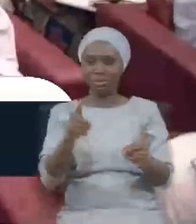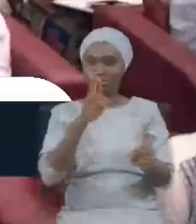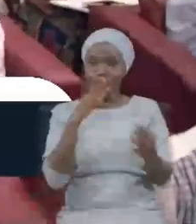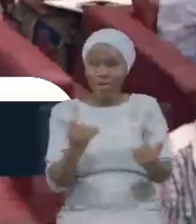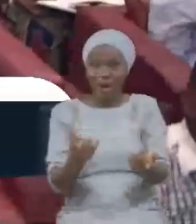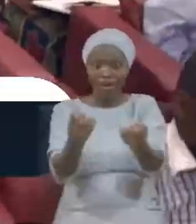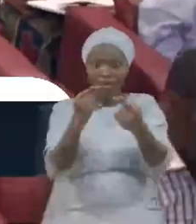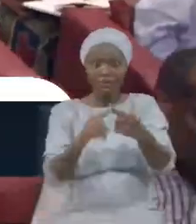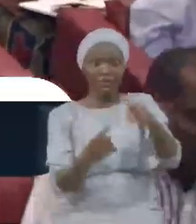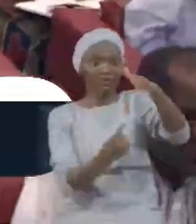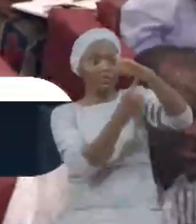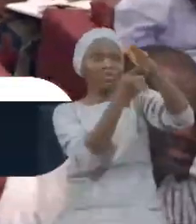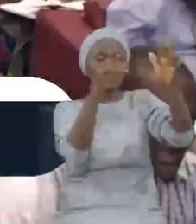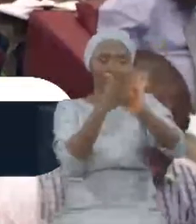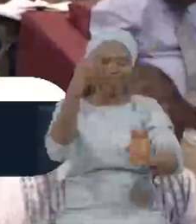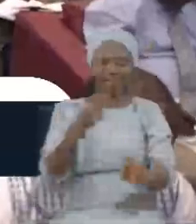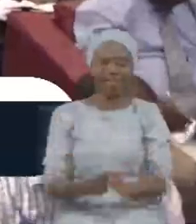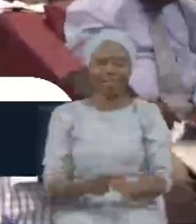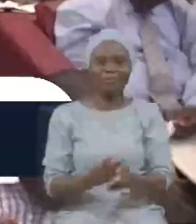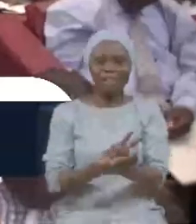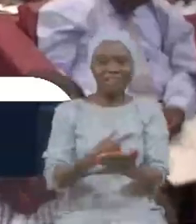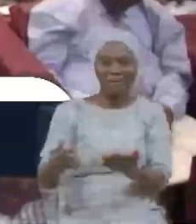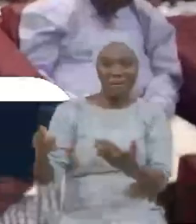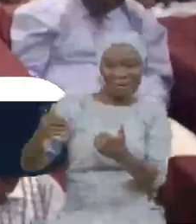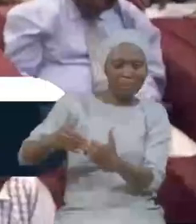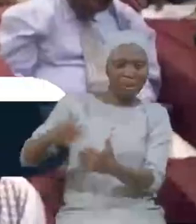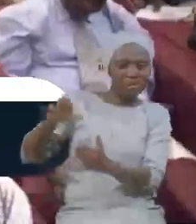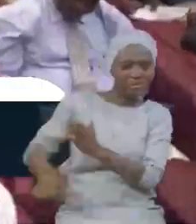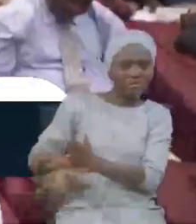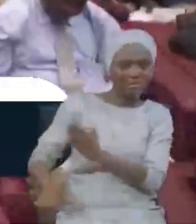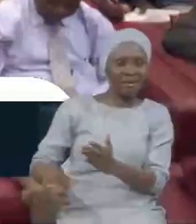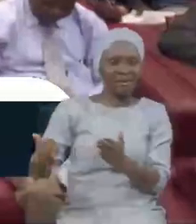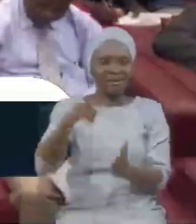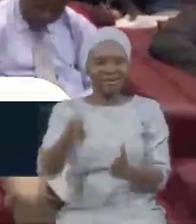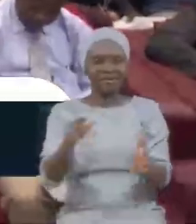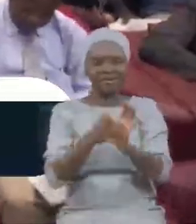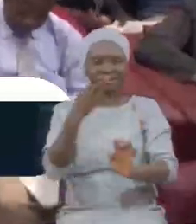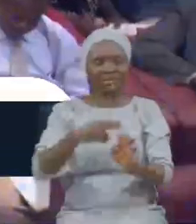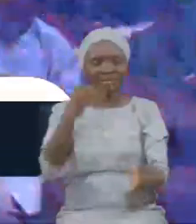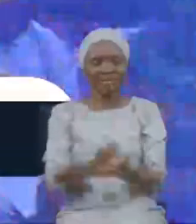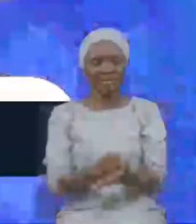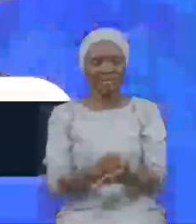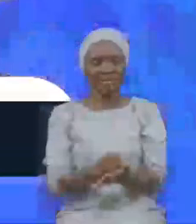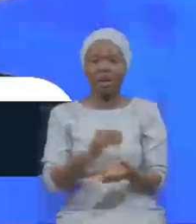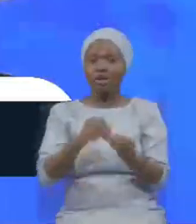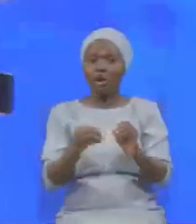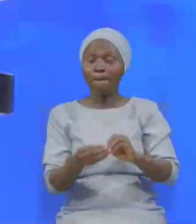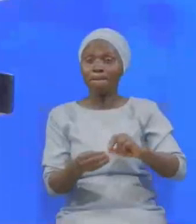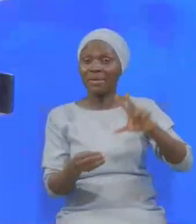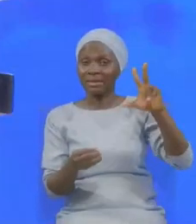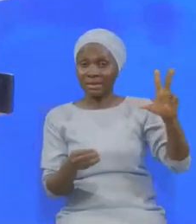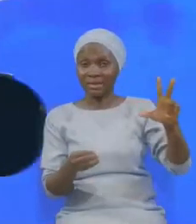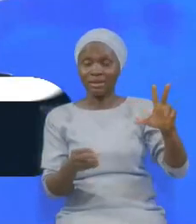Plus jamais de retard. Le retard est annulé au nom de Jésus, numéro 3. Plus